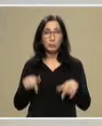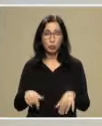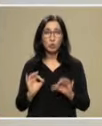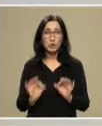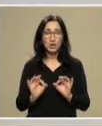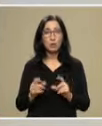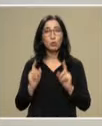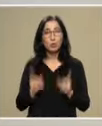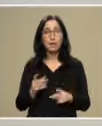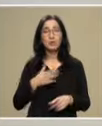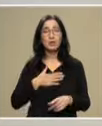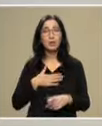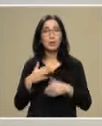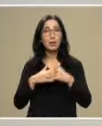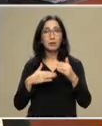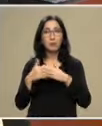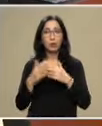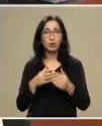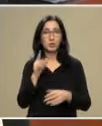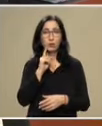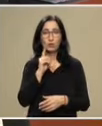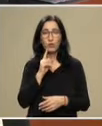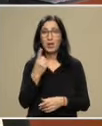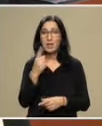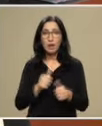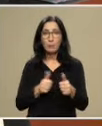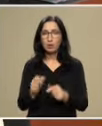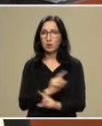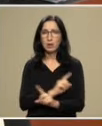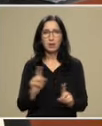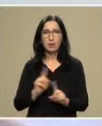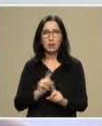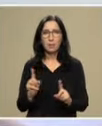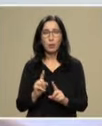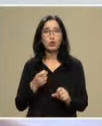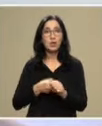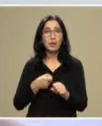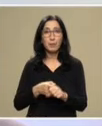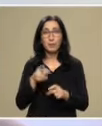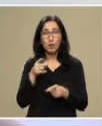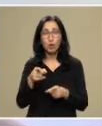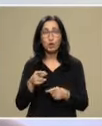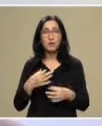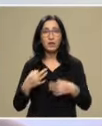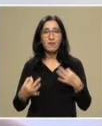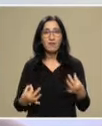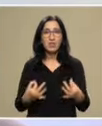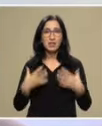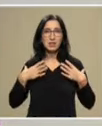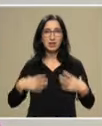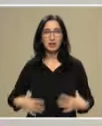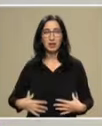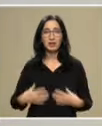със сигурност трябва да има творчество, човек. Една машина никога не може да направи този финес на